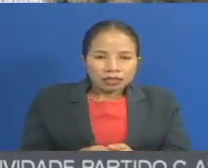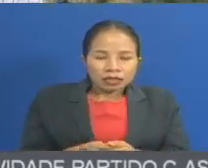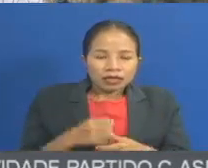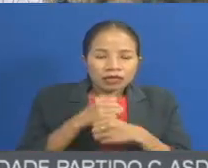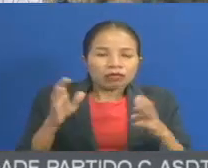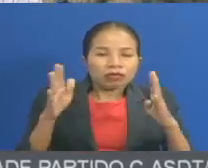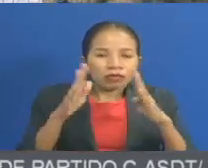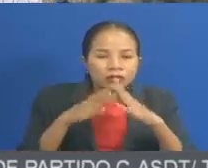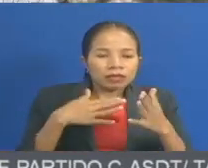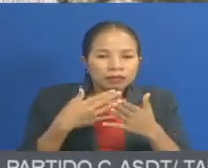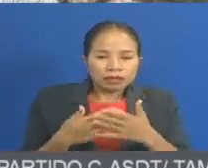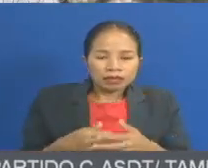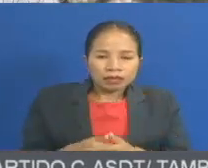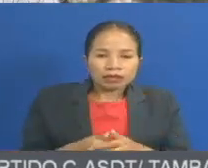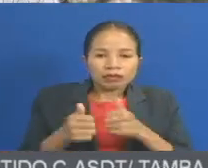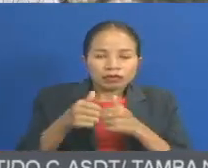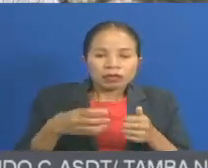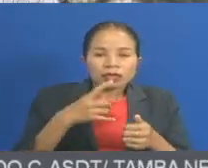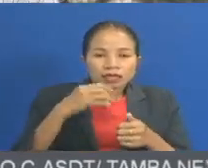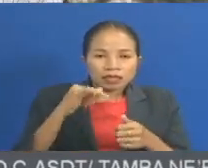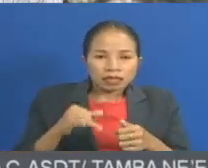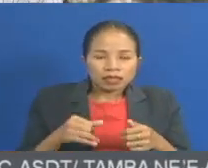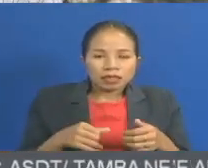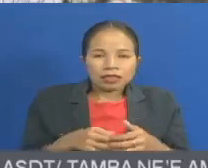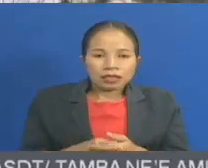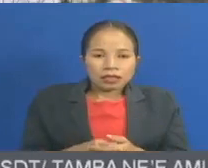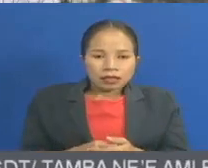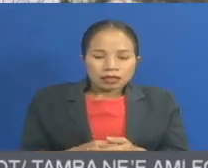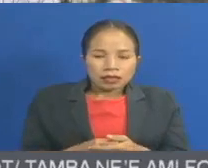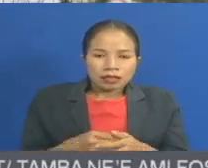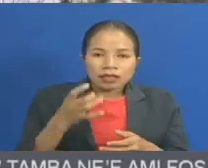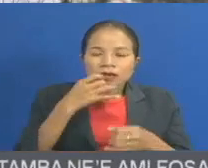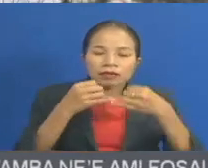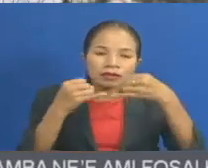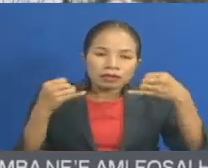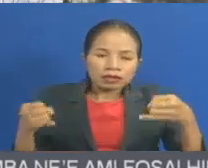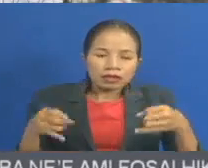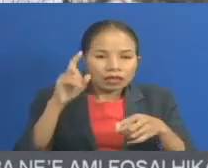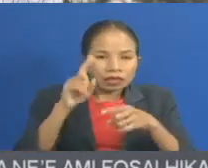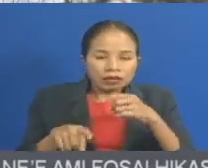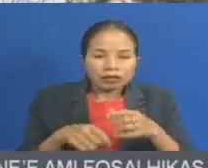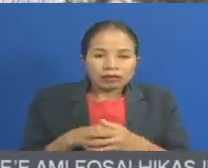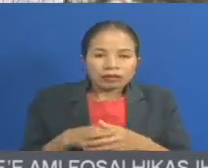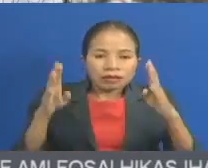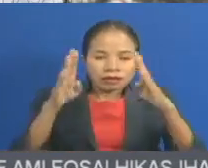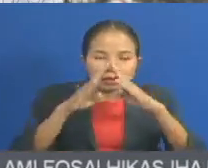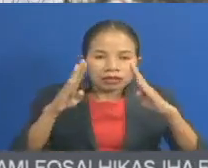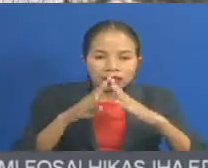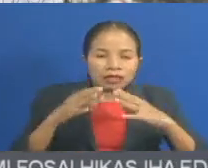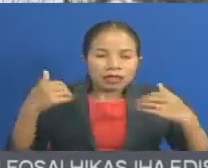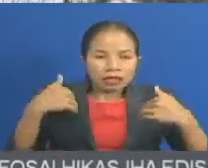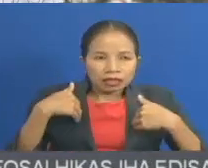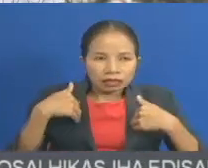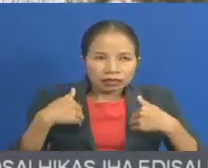vidru sidare ninya under timak uko fiu e subteran anes putiga jalo la bel sidade ya dun sentral